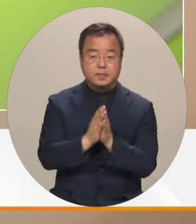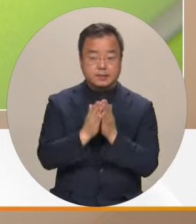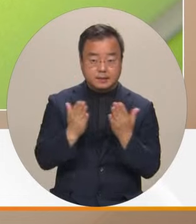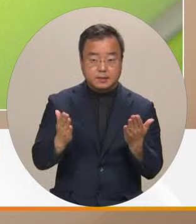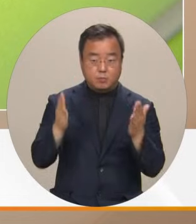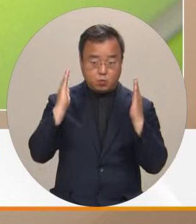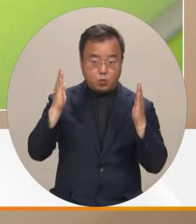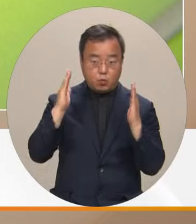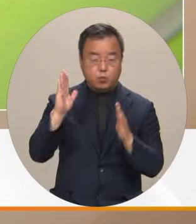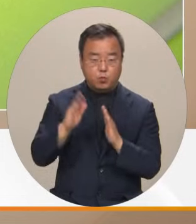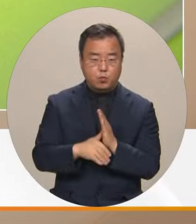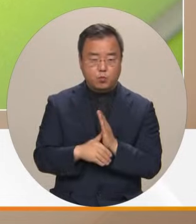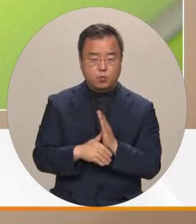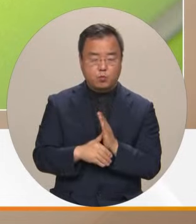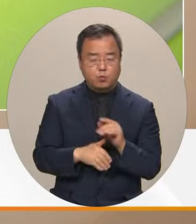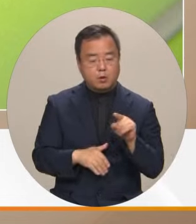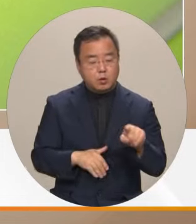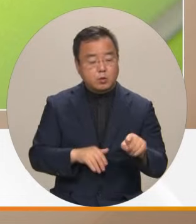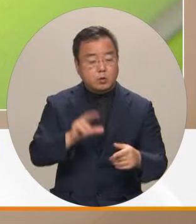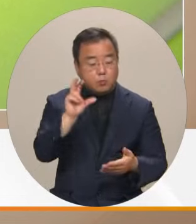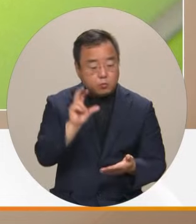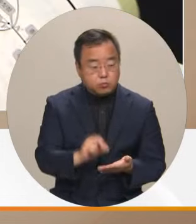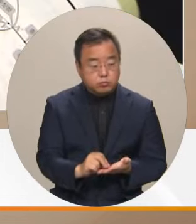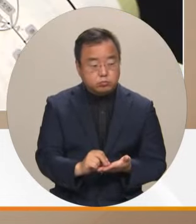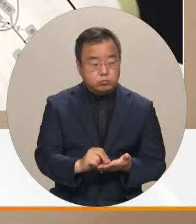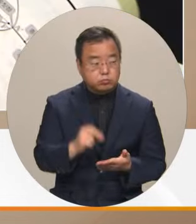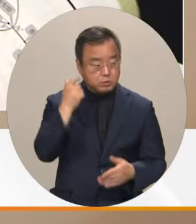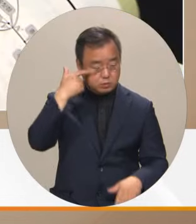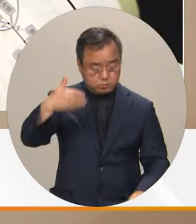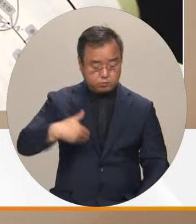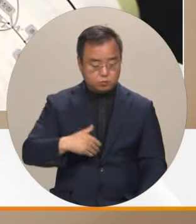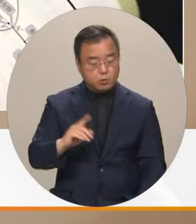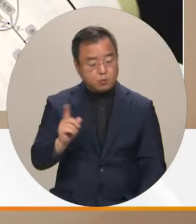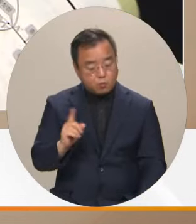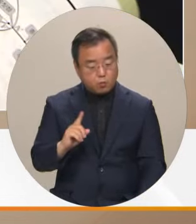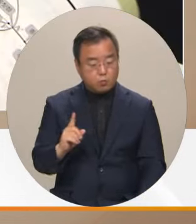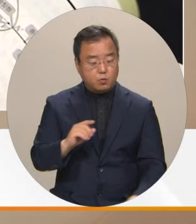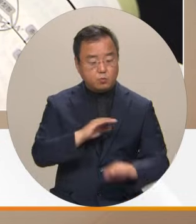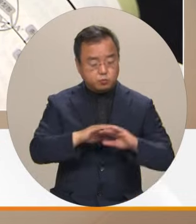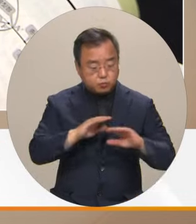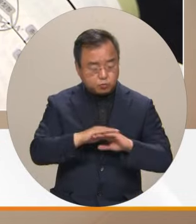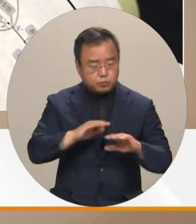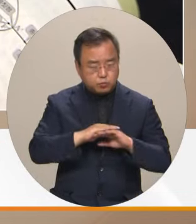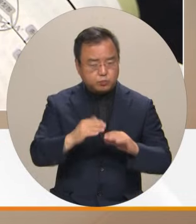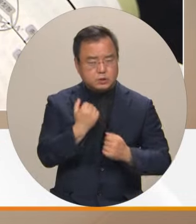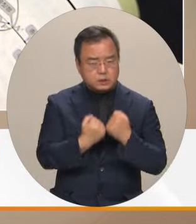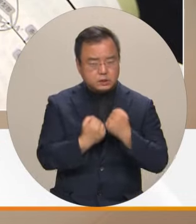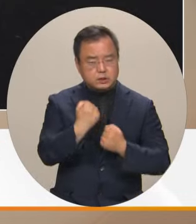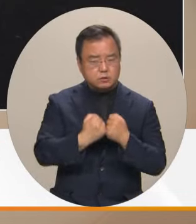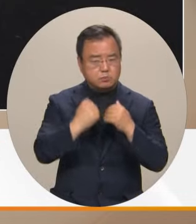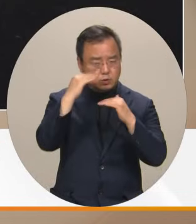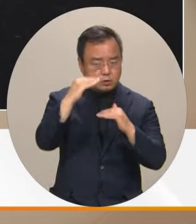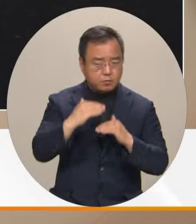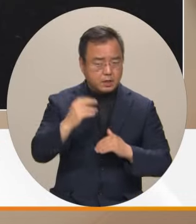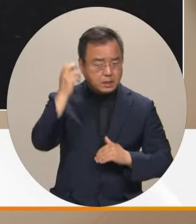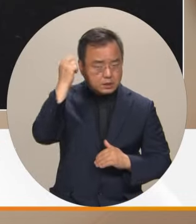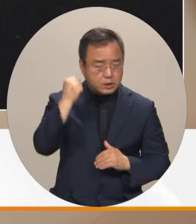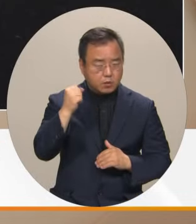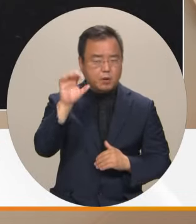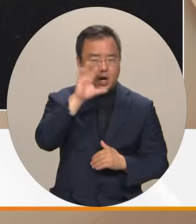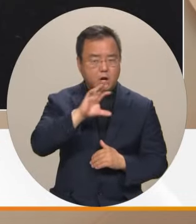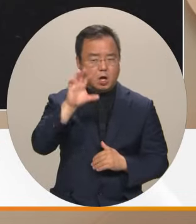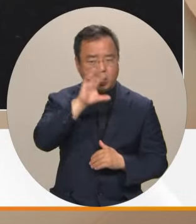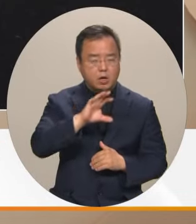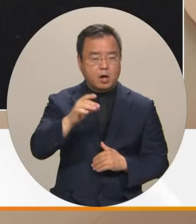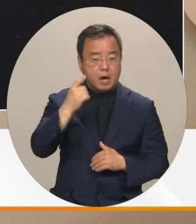때 어 그냥이 문제가 무엇을 묻고 있는 건지 그 풀이의 알고리즘을 좀 더 기억하면서 연습해 보면